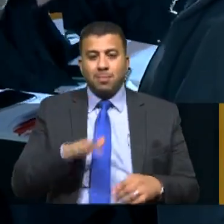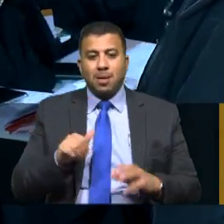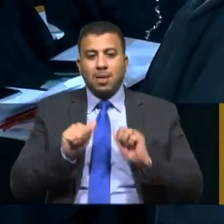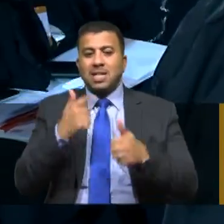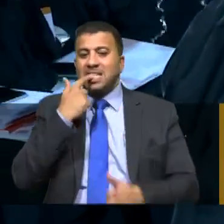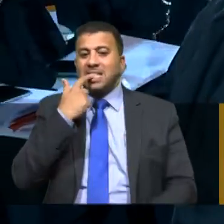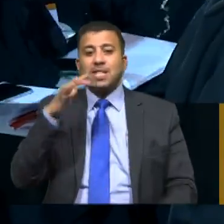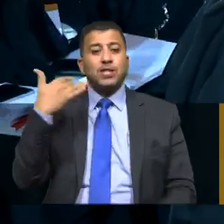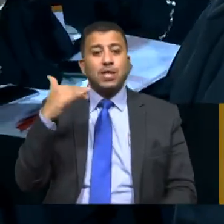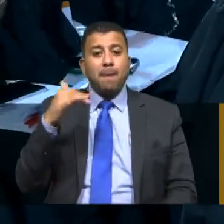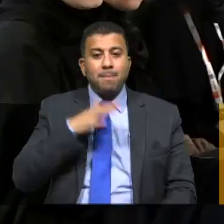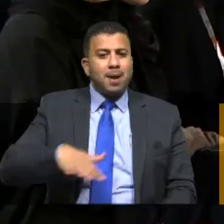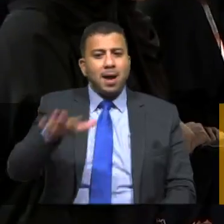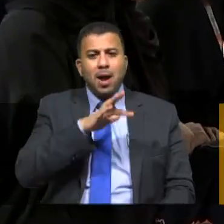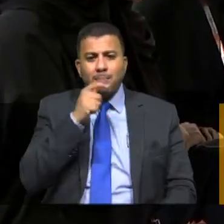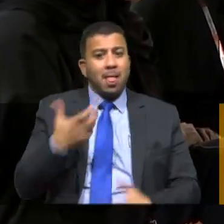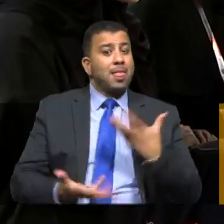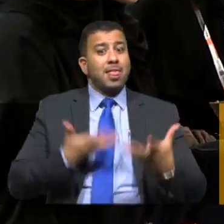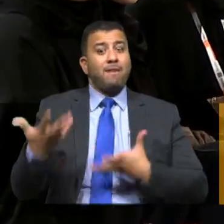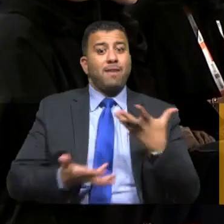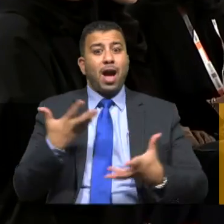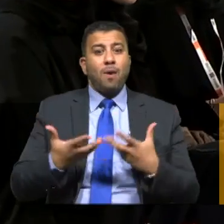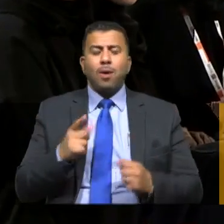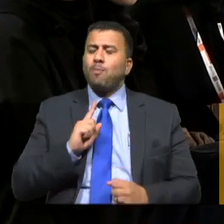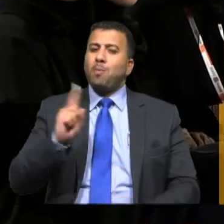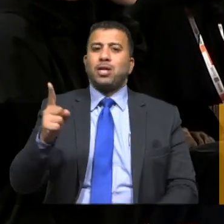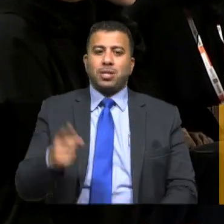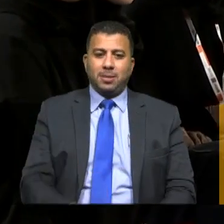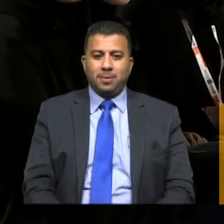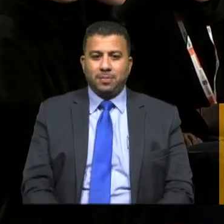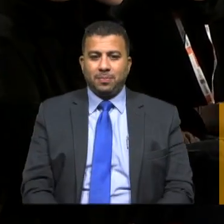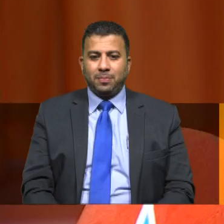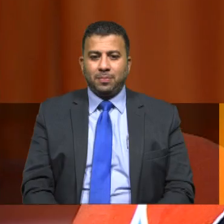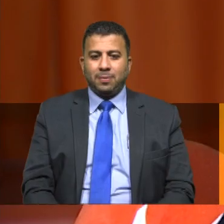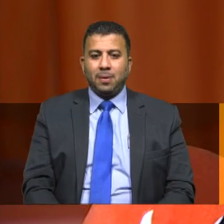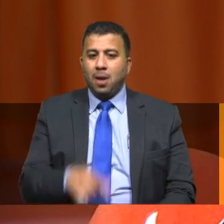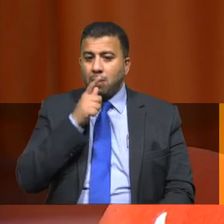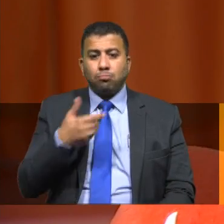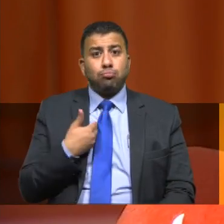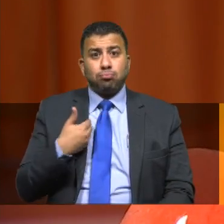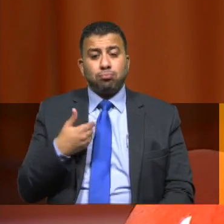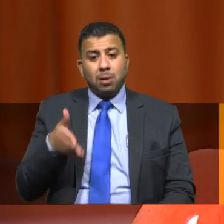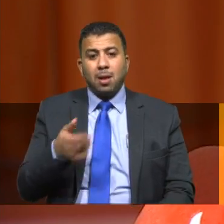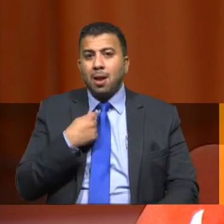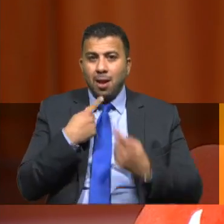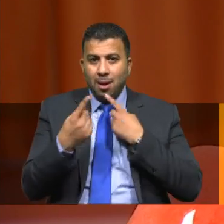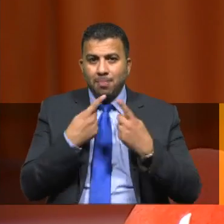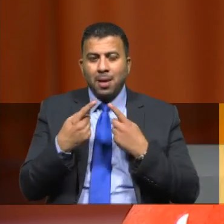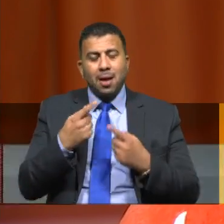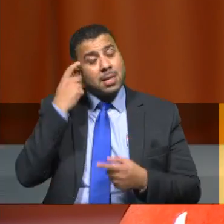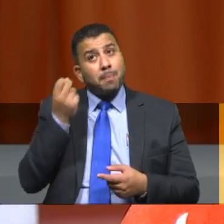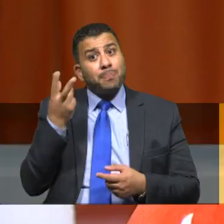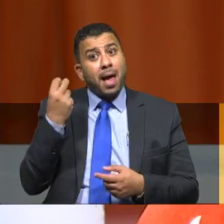من الشباب وسط أجواء تفاعلية مباشرة. نحن مهم جدا عندنا أننا لما نتكلم عن الصناعة